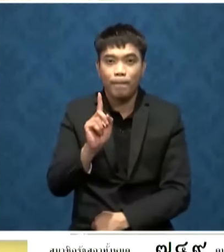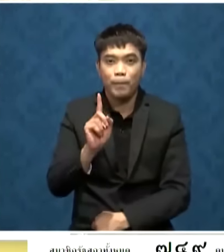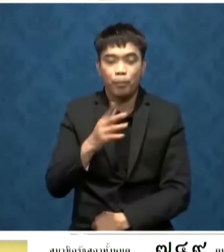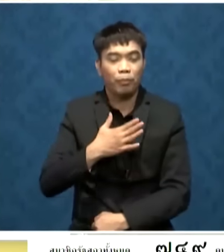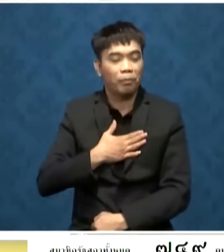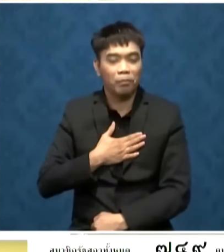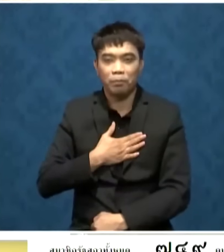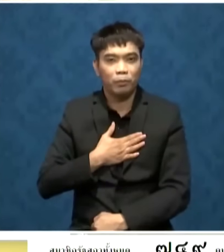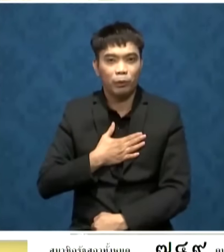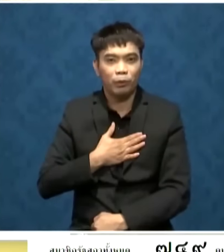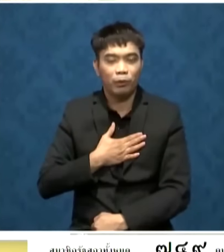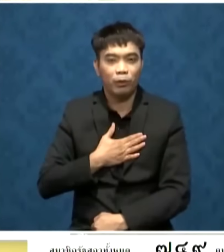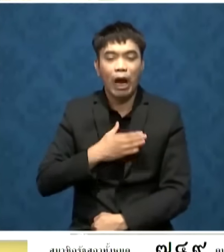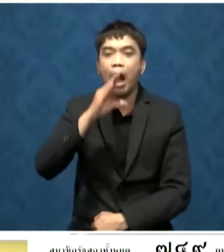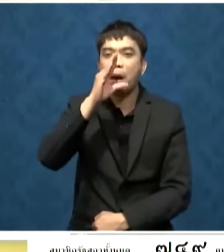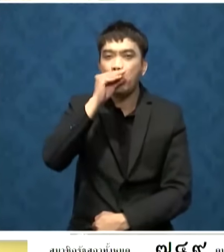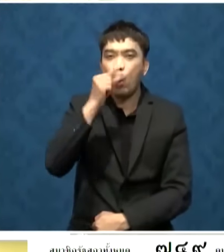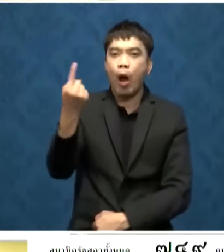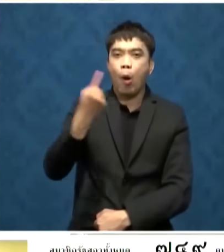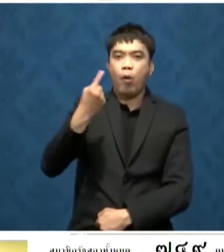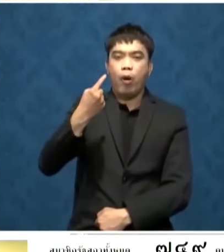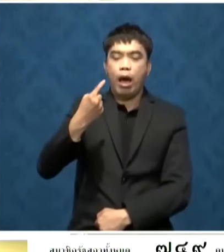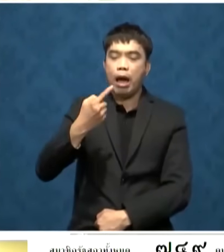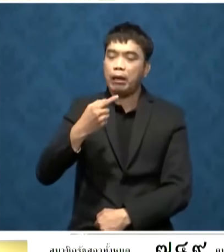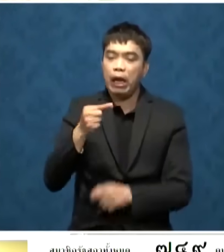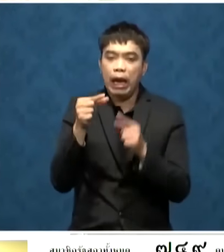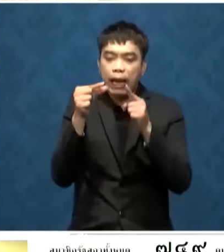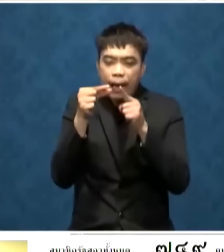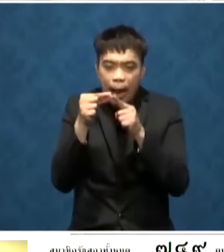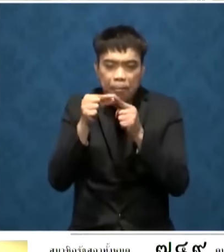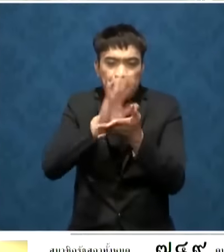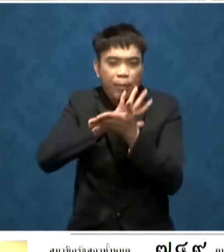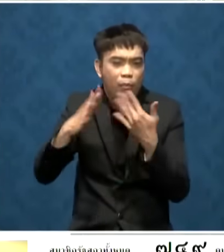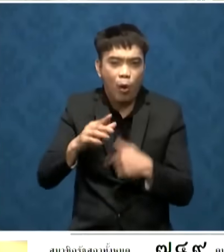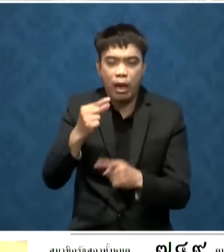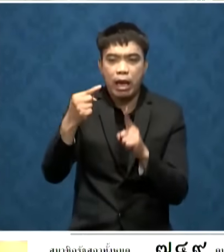กล่าวในถ้อยคำที่รุนแรงมาตลอดครับท่านประธาน